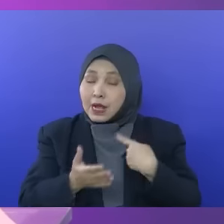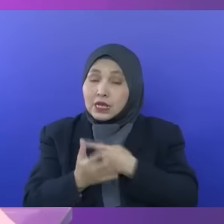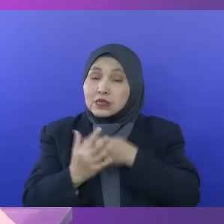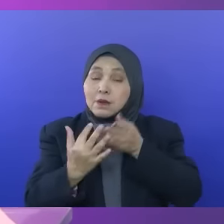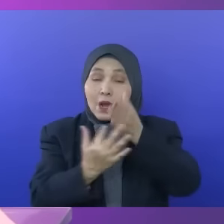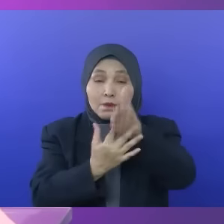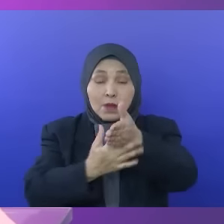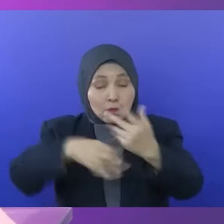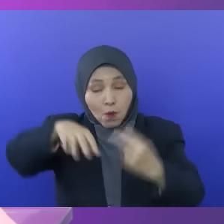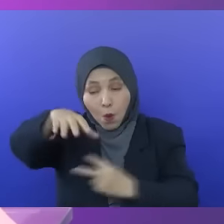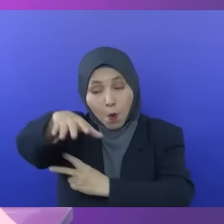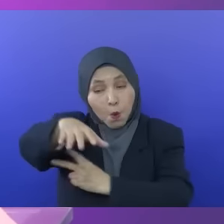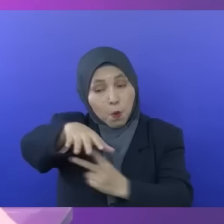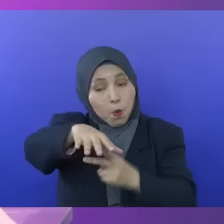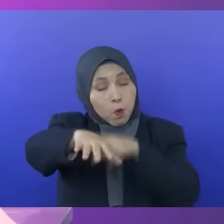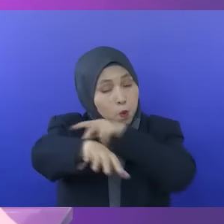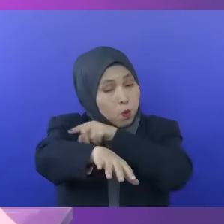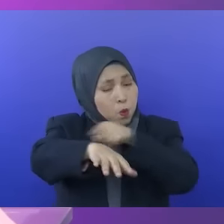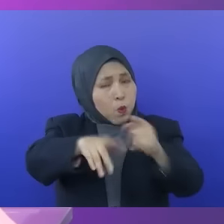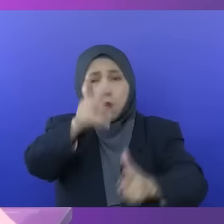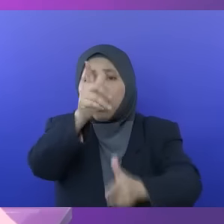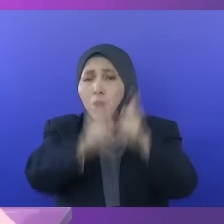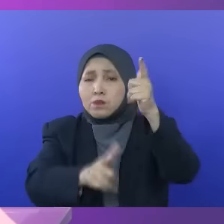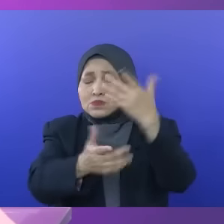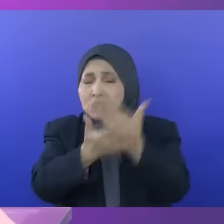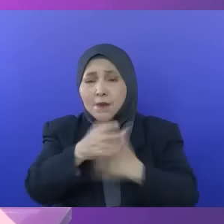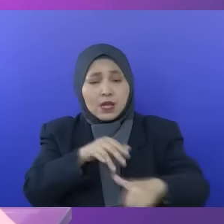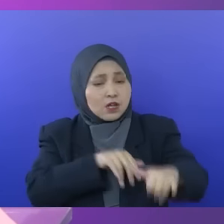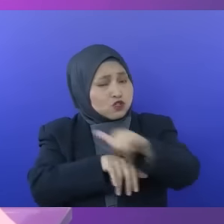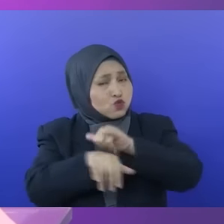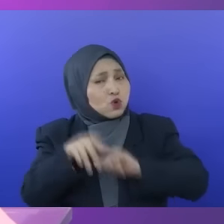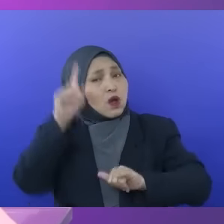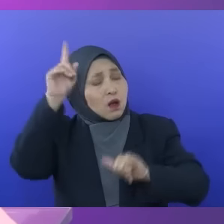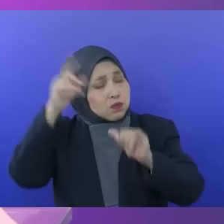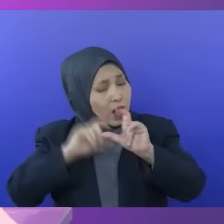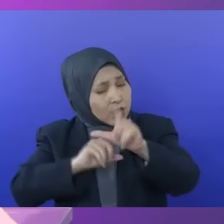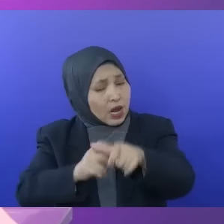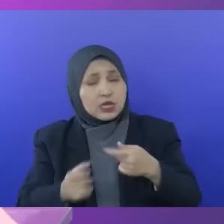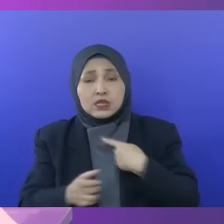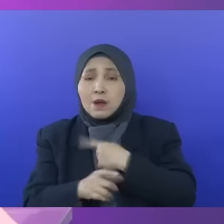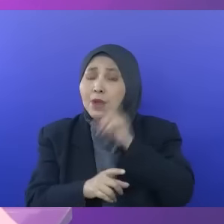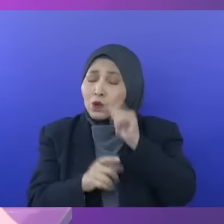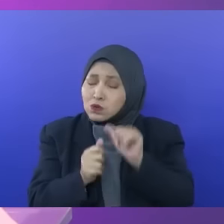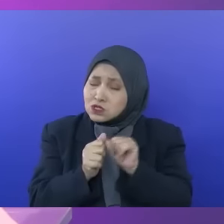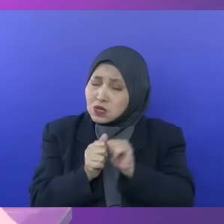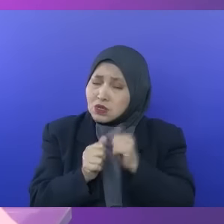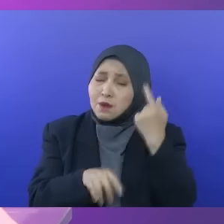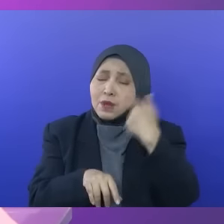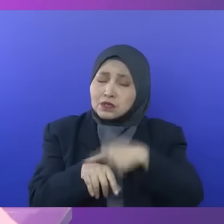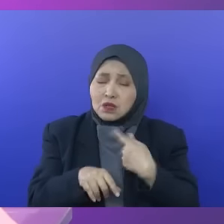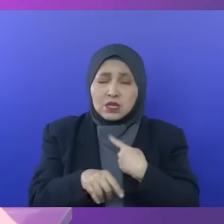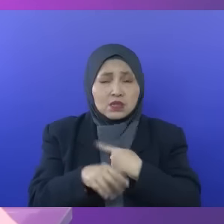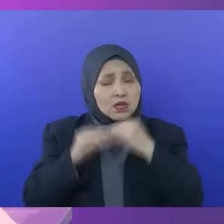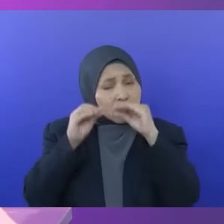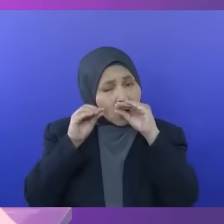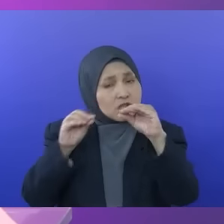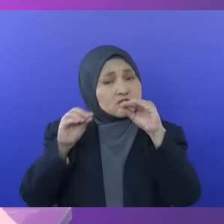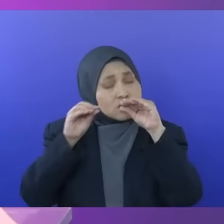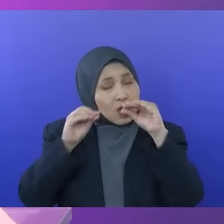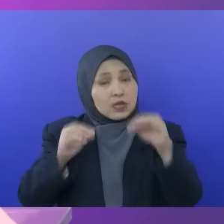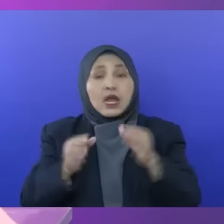melalui Titian Sirat dan lulus sampai ke surga Allah subhanahu wa taala jadi hadiahnya kita perlukan setiap masa sesuatunya kita diajarkan